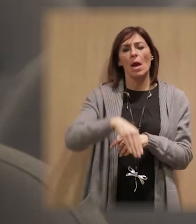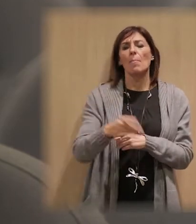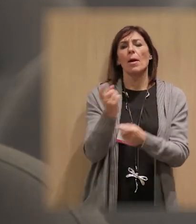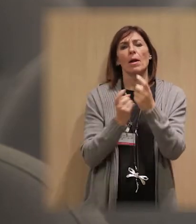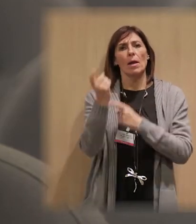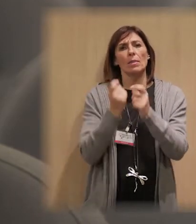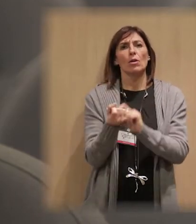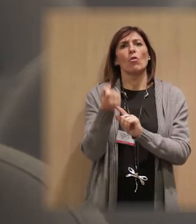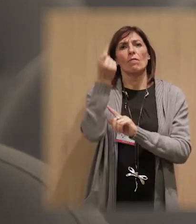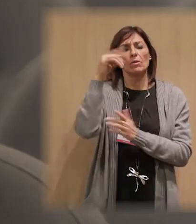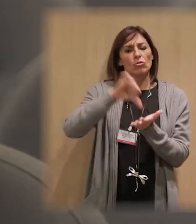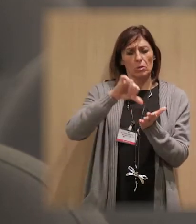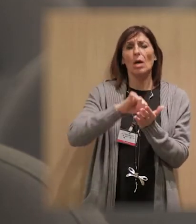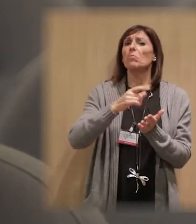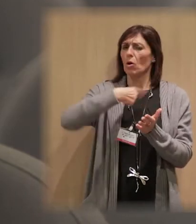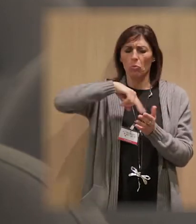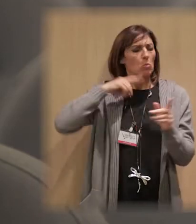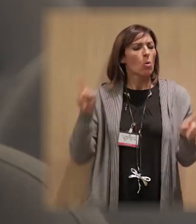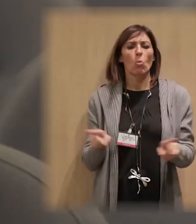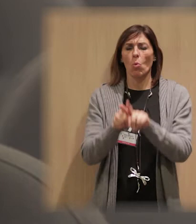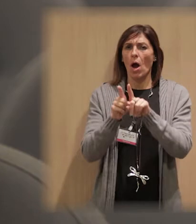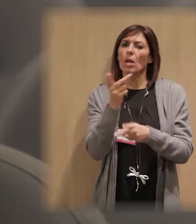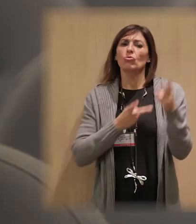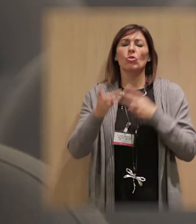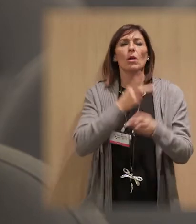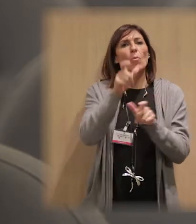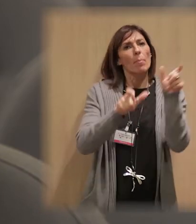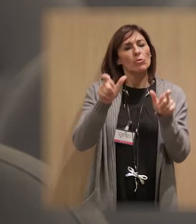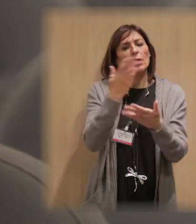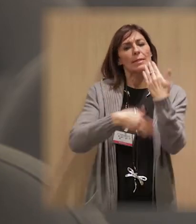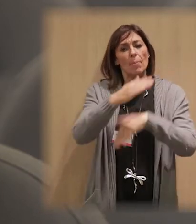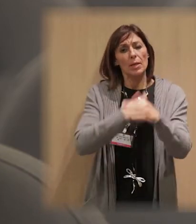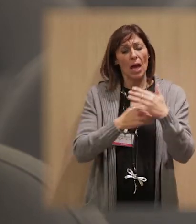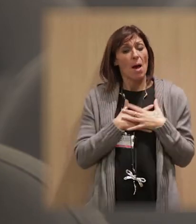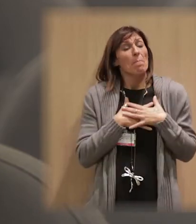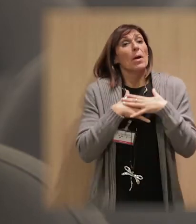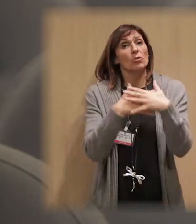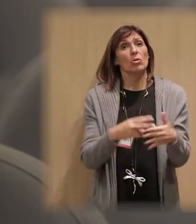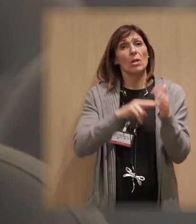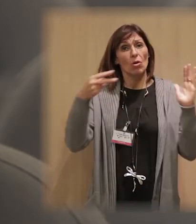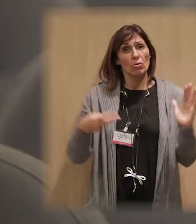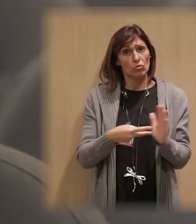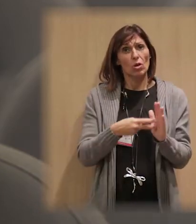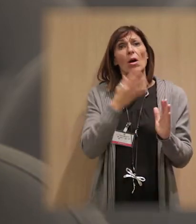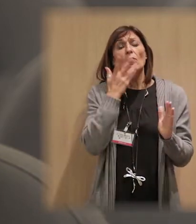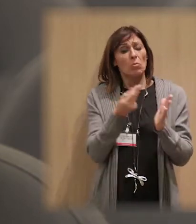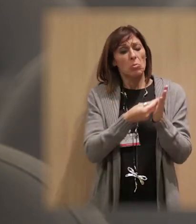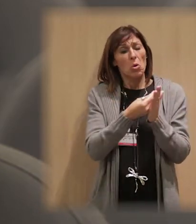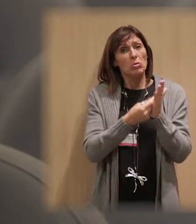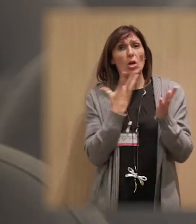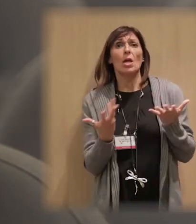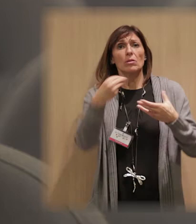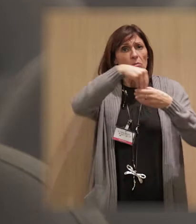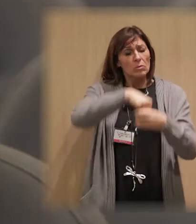ereditato questo DNA e ricerchiamo persone con disabilità, con passione per la tecnologia, da inserire nei